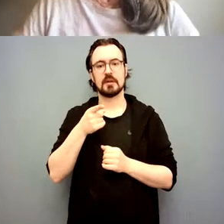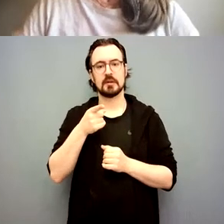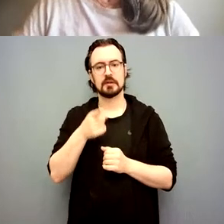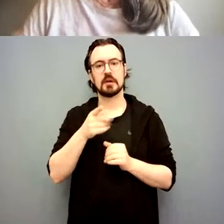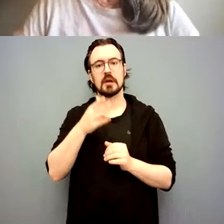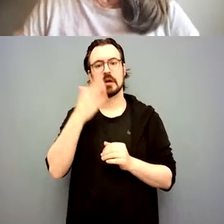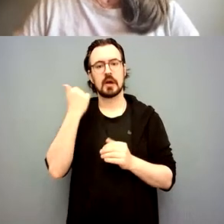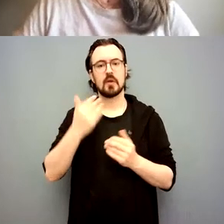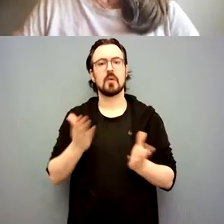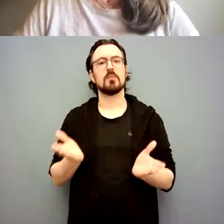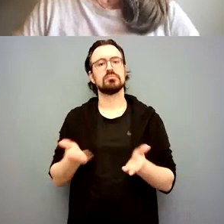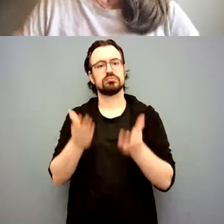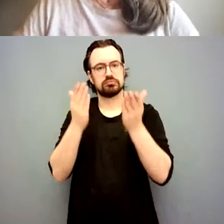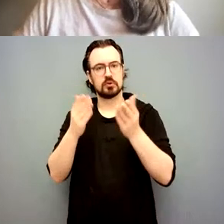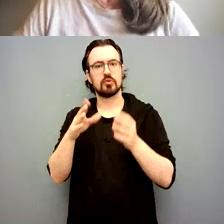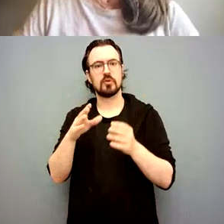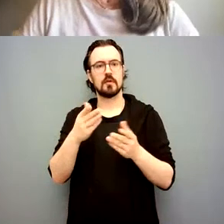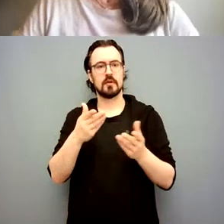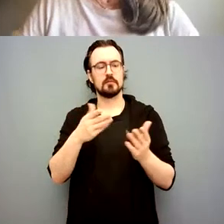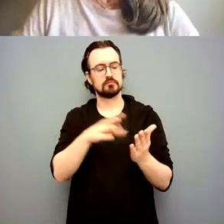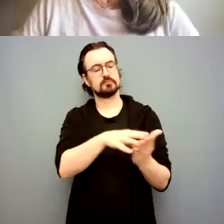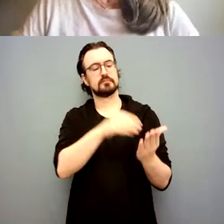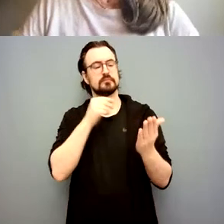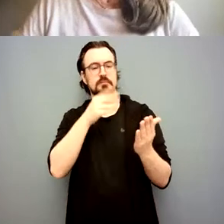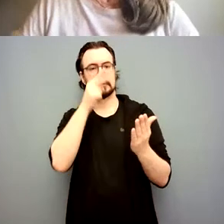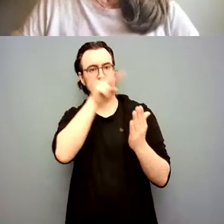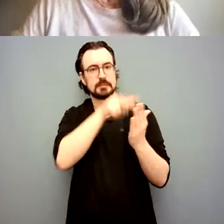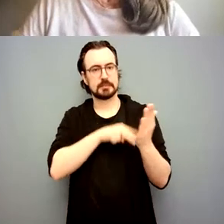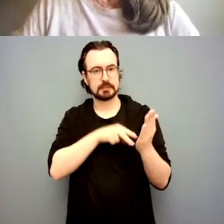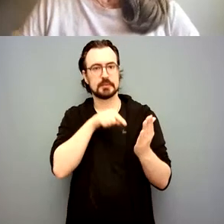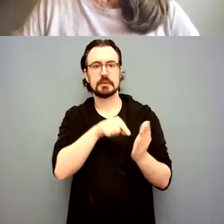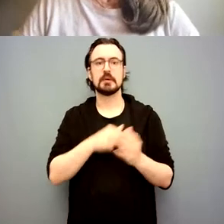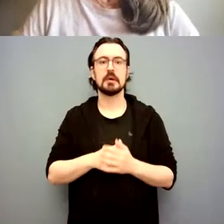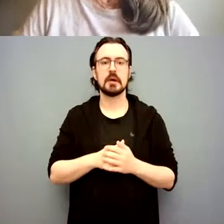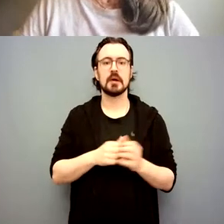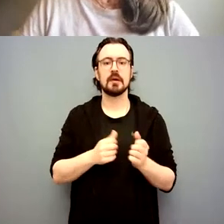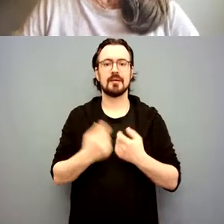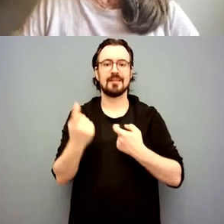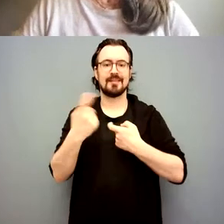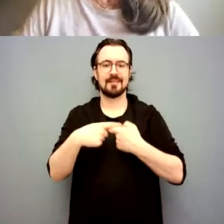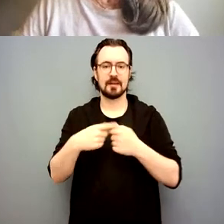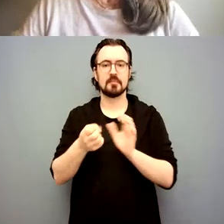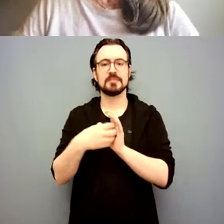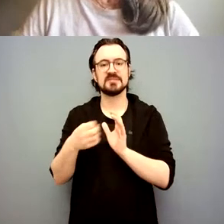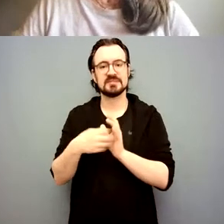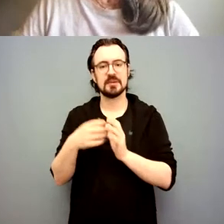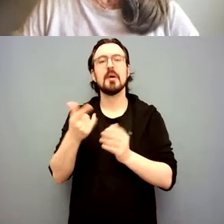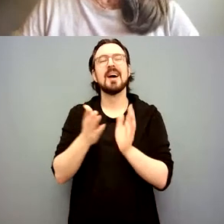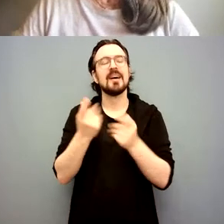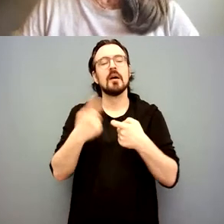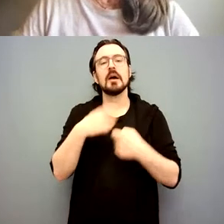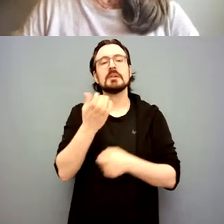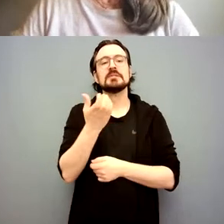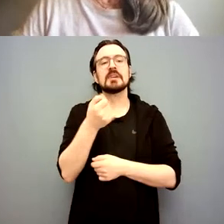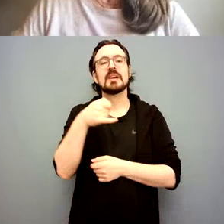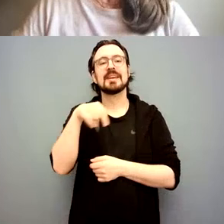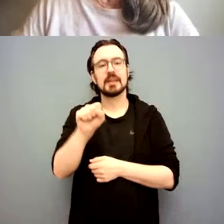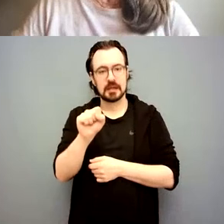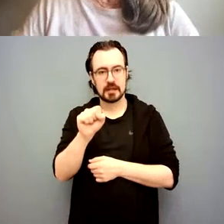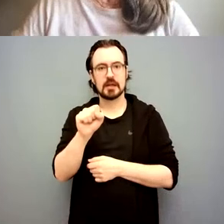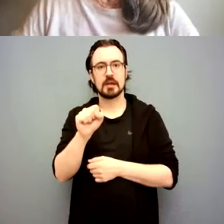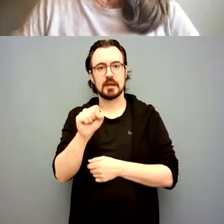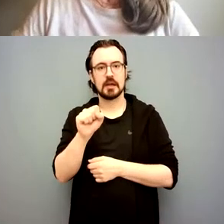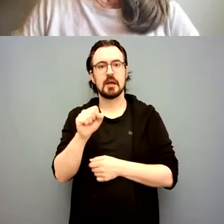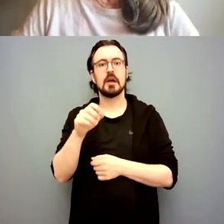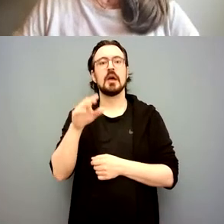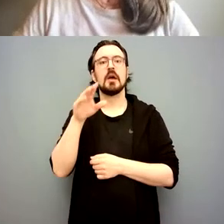kan man uppmana att ta del av den. När det gäller screeningen så tycker vi naturligtvis att alla ska få